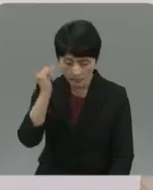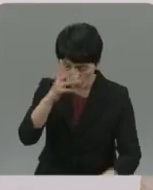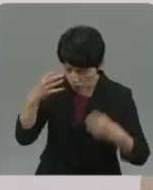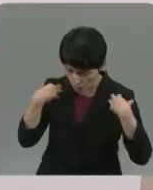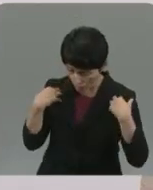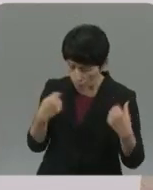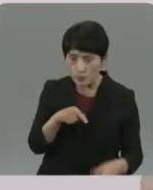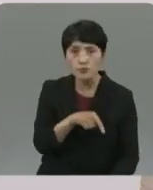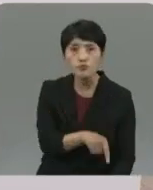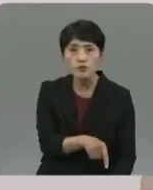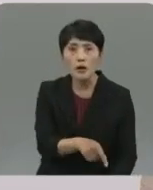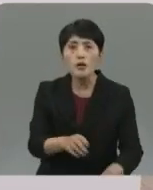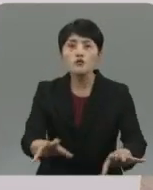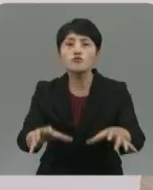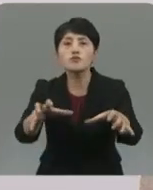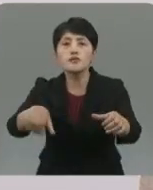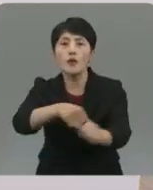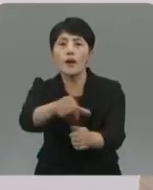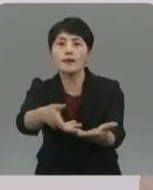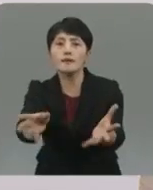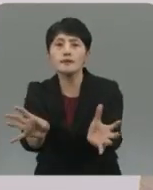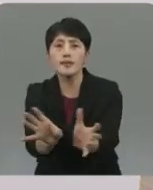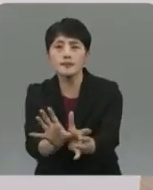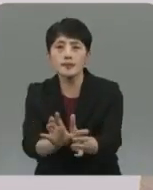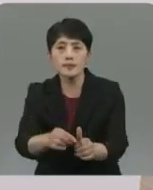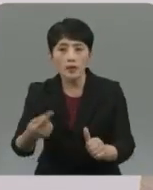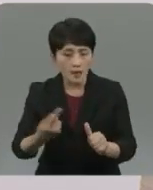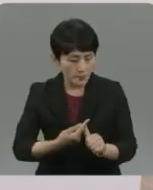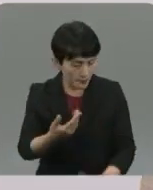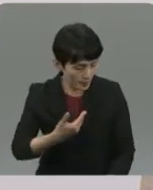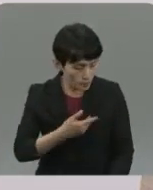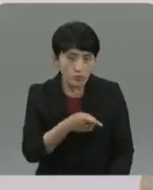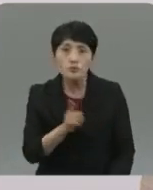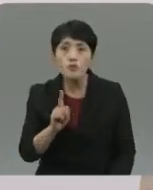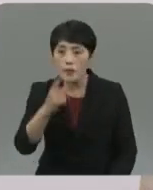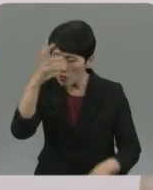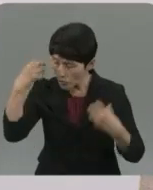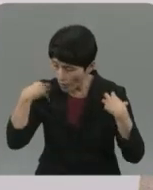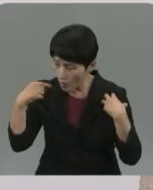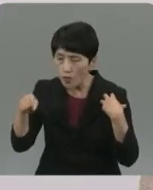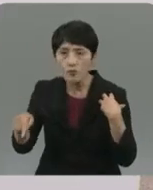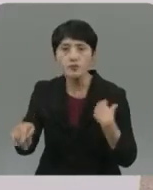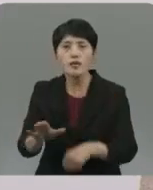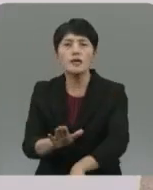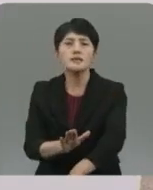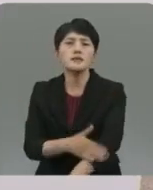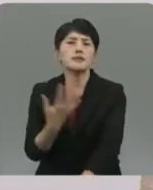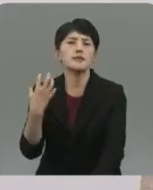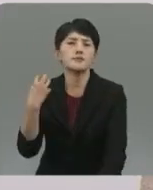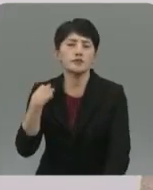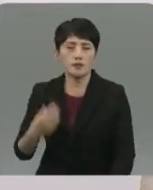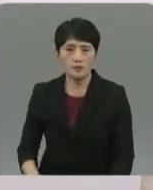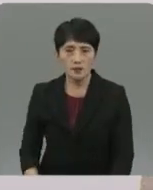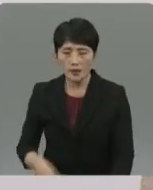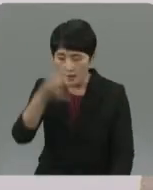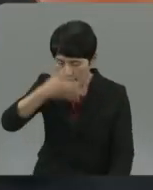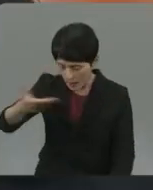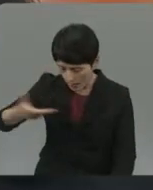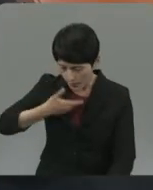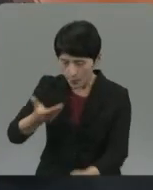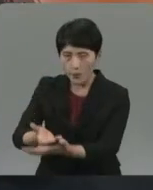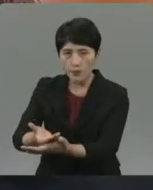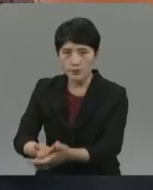Japan wieder eine Katastrophe bei führen wolle nachdem es schon mit seinem imperialistischen Aggressionskrieg das